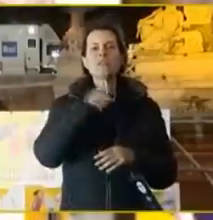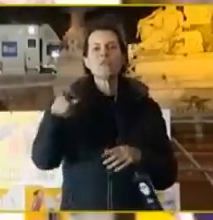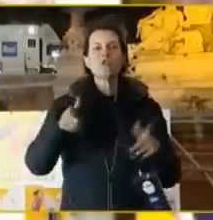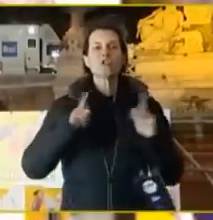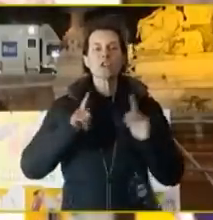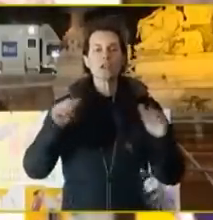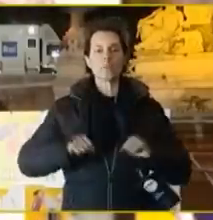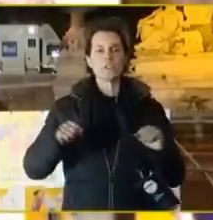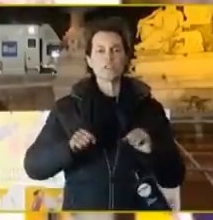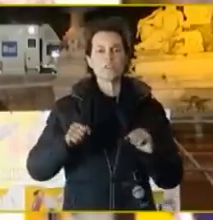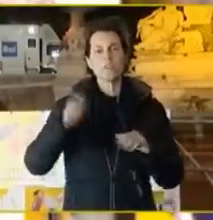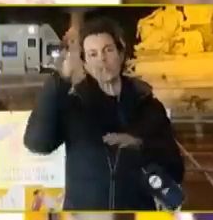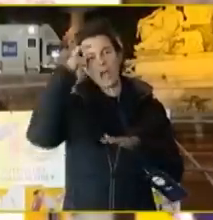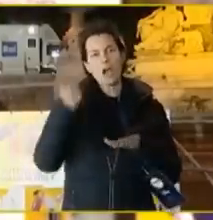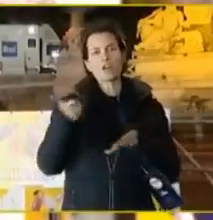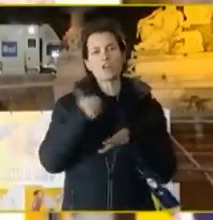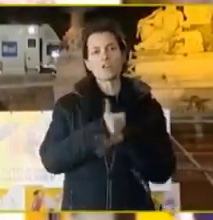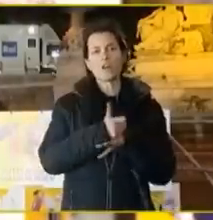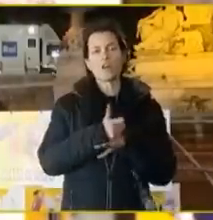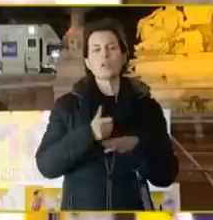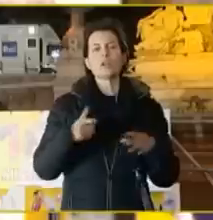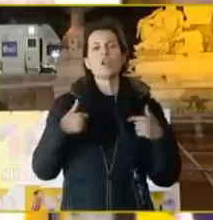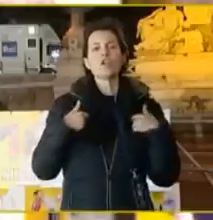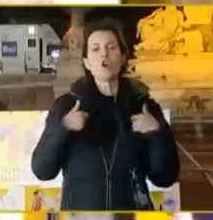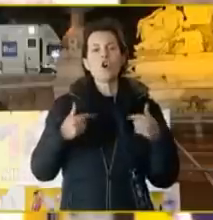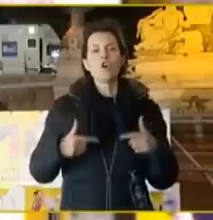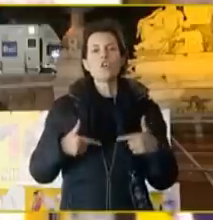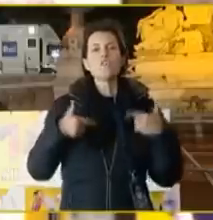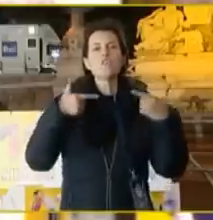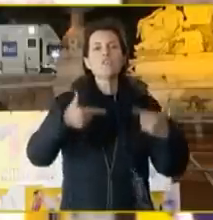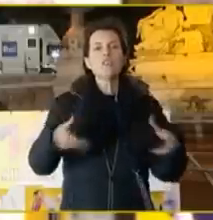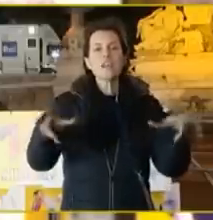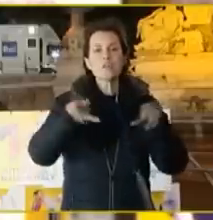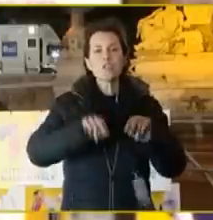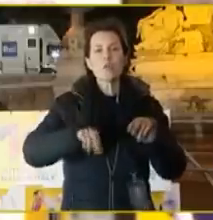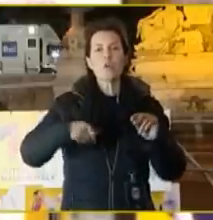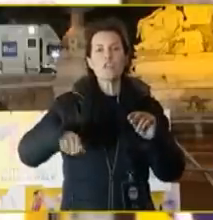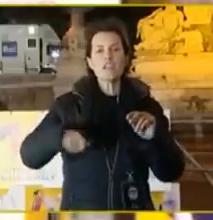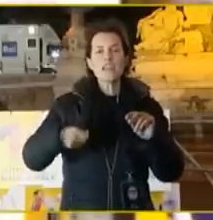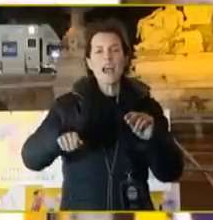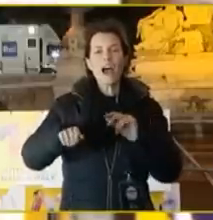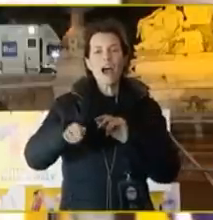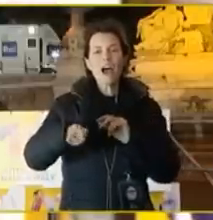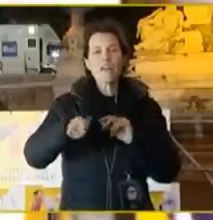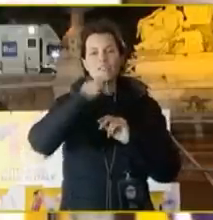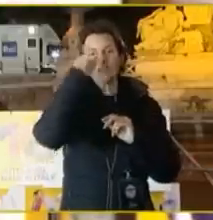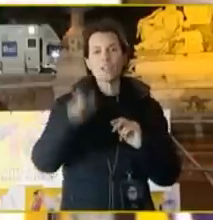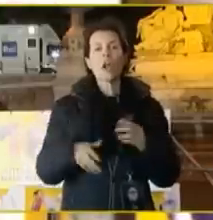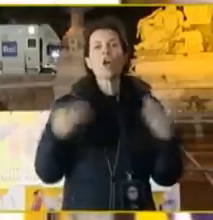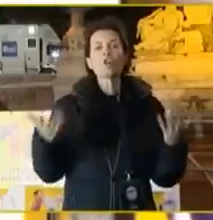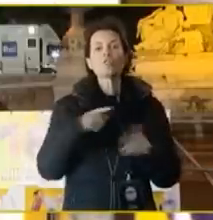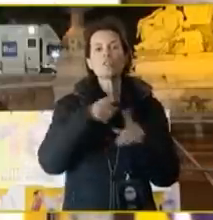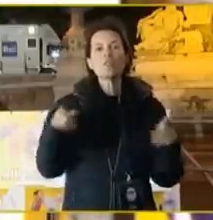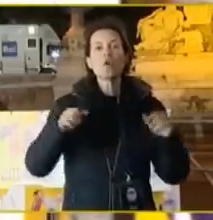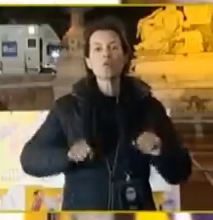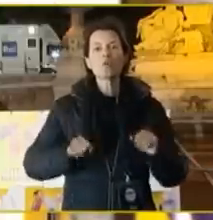al governo vi riconsegneremo le chiavi delle istituzioni di questo paese, così che possiate decidere in prima